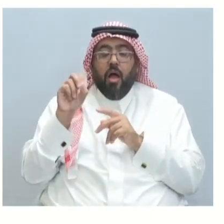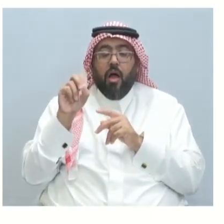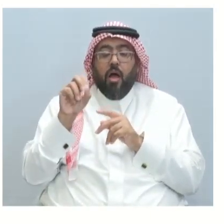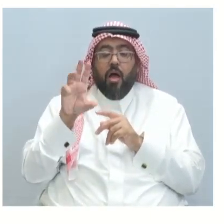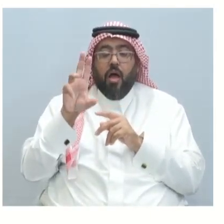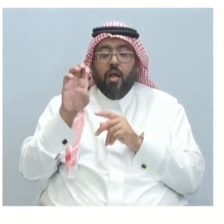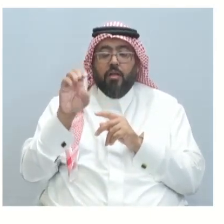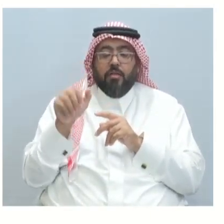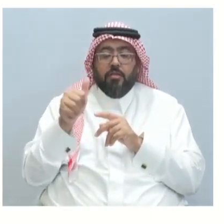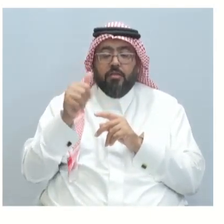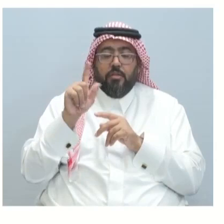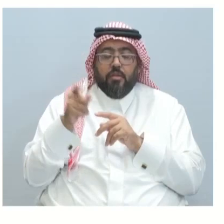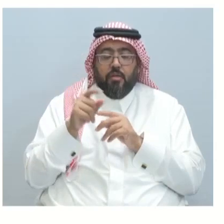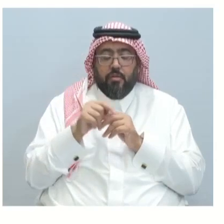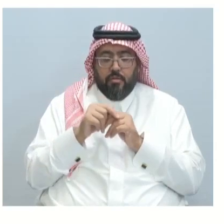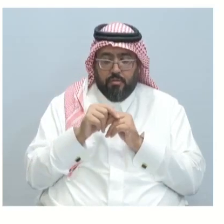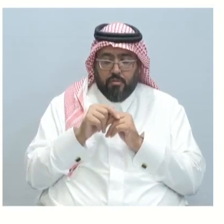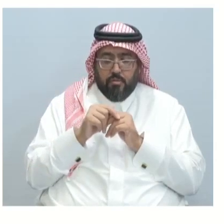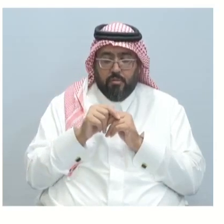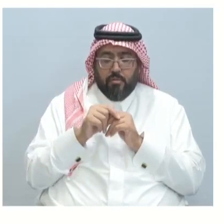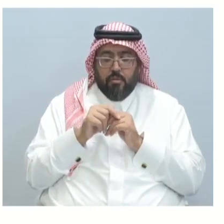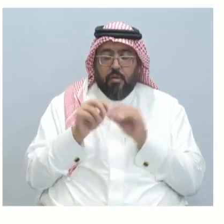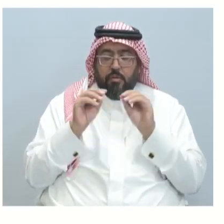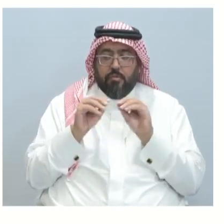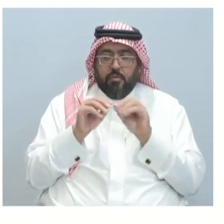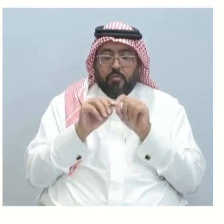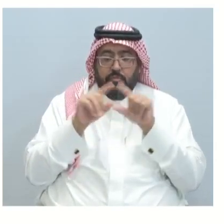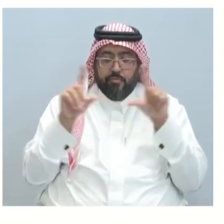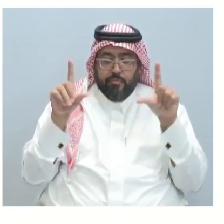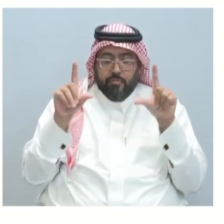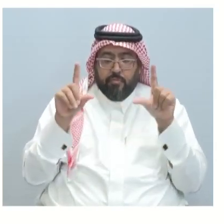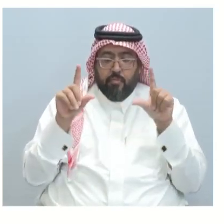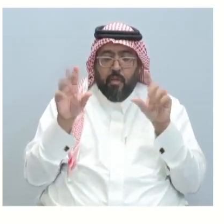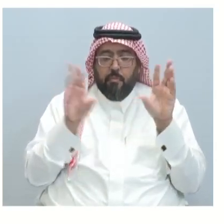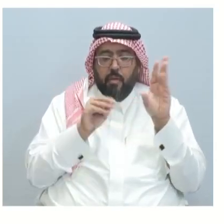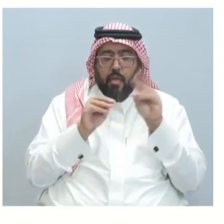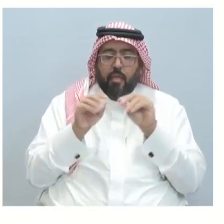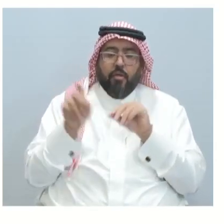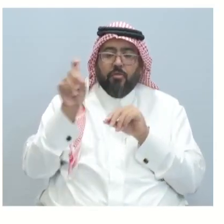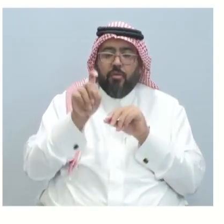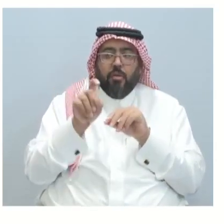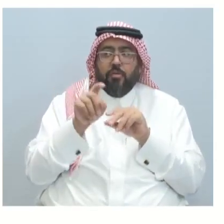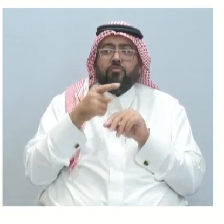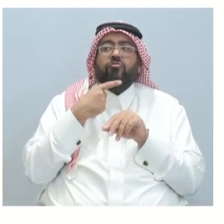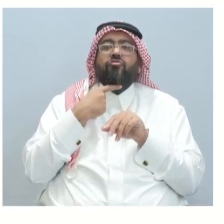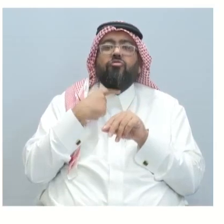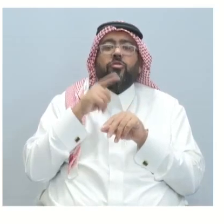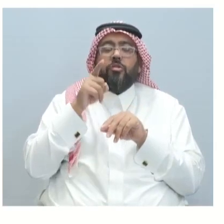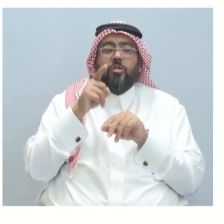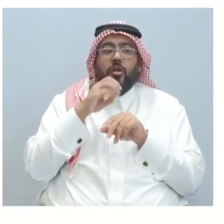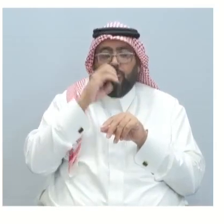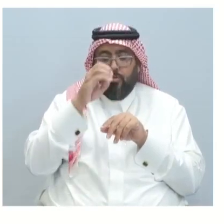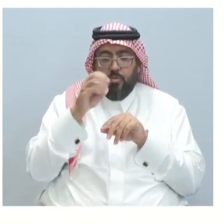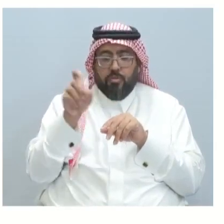الجار اخذنا حق الجار فسياتي ويظهر امامكم الان بعض الاسئله اريد منكم الاجابه على